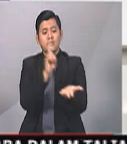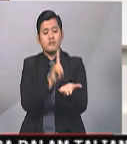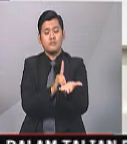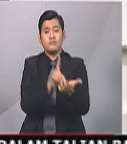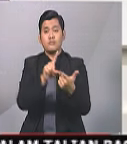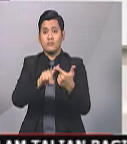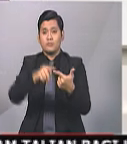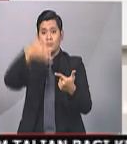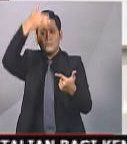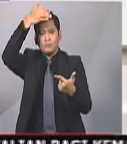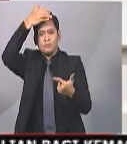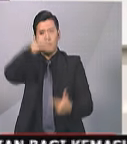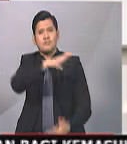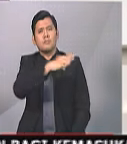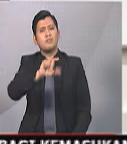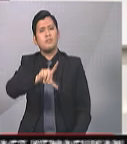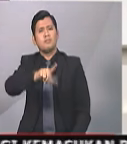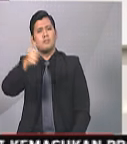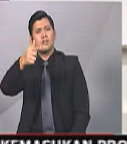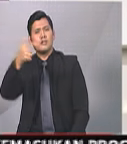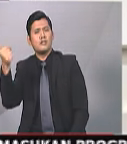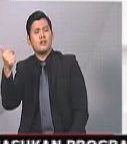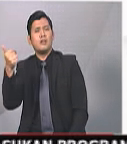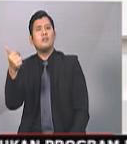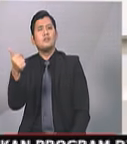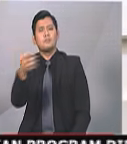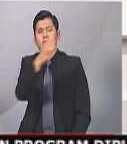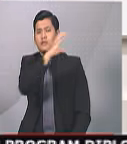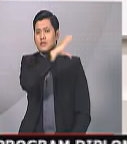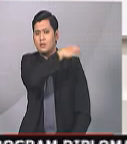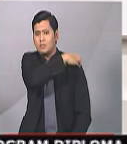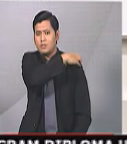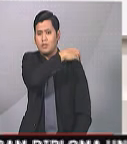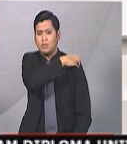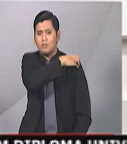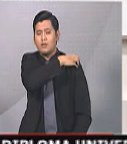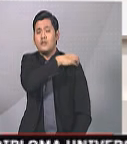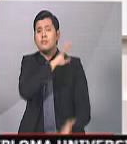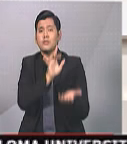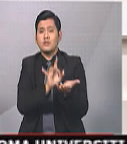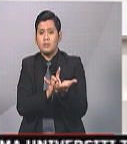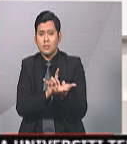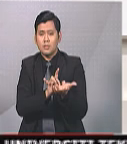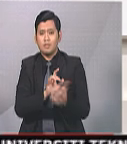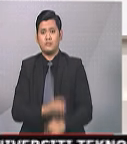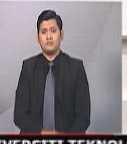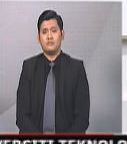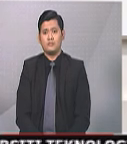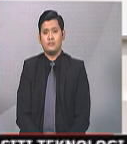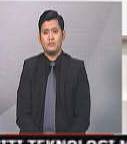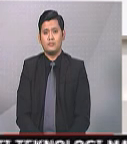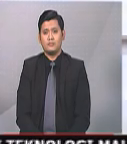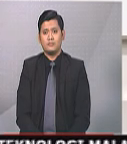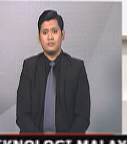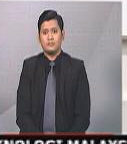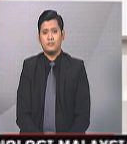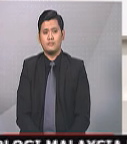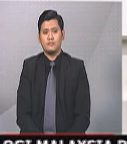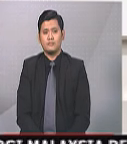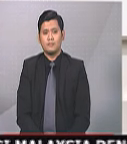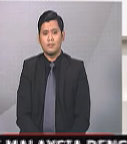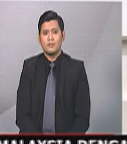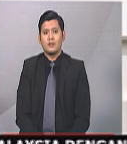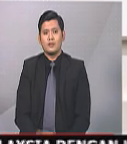jururawat dan lain-lain pegawai perubatan, ramai yang terlibat? I must say that we have achieved a great success in way.